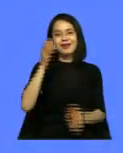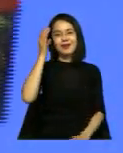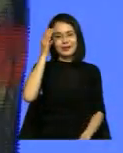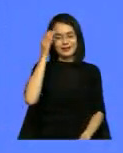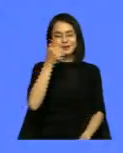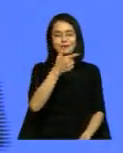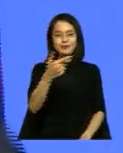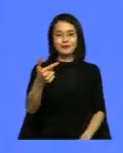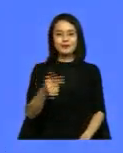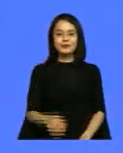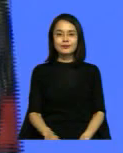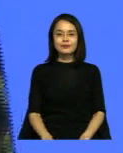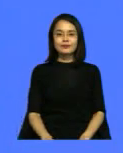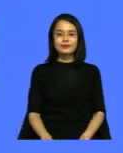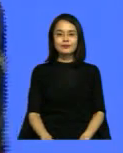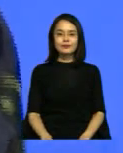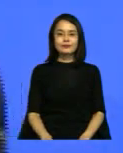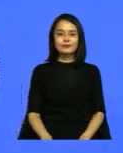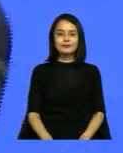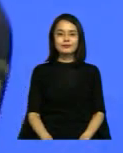서울 경기 케이블 tv 이상 보입니다